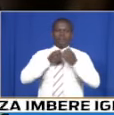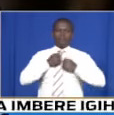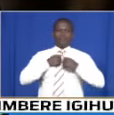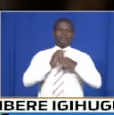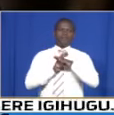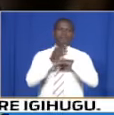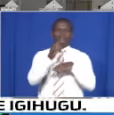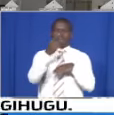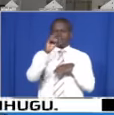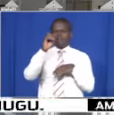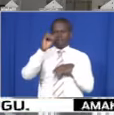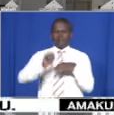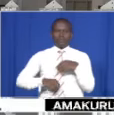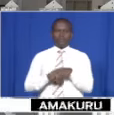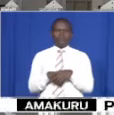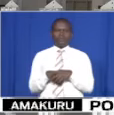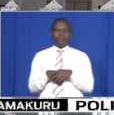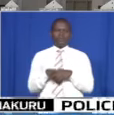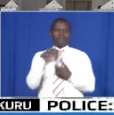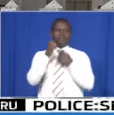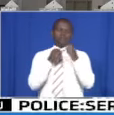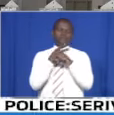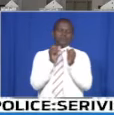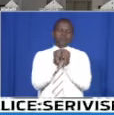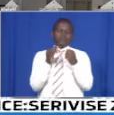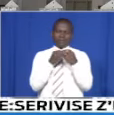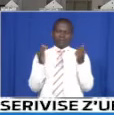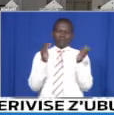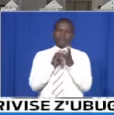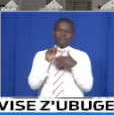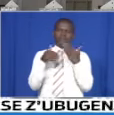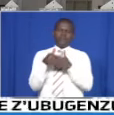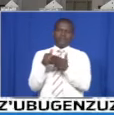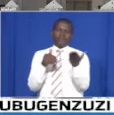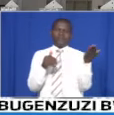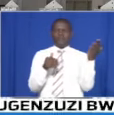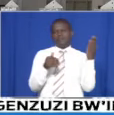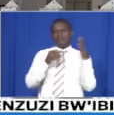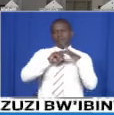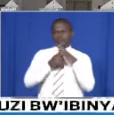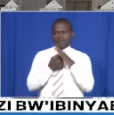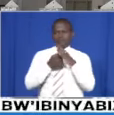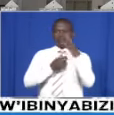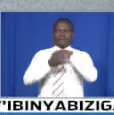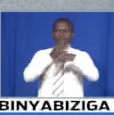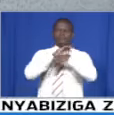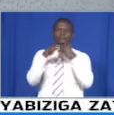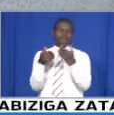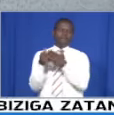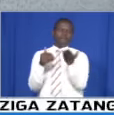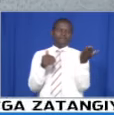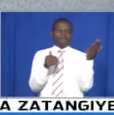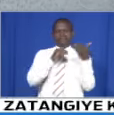barenze 100,000. Mu mwaka wa 2018 kandi haba igikorwa gikomeye cyo gutangiza uruganda ruteranyiriza imodoka mu Rwanda